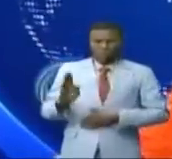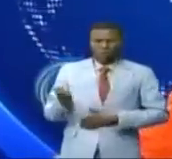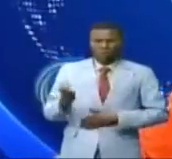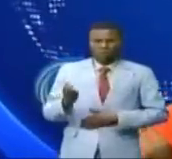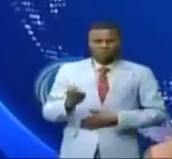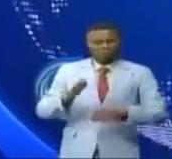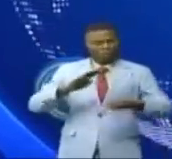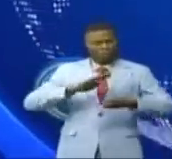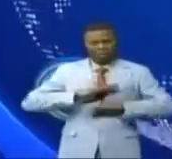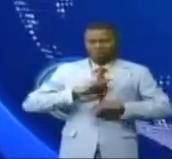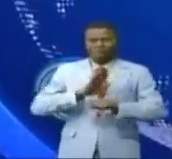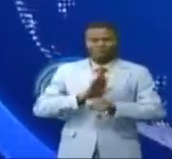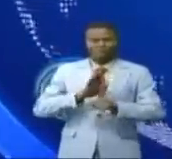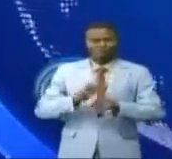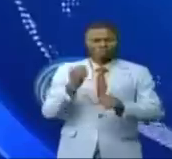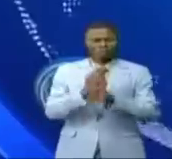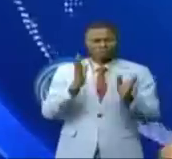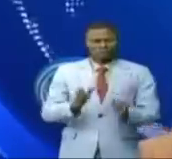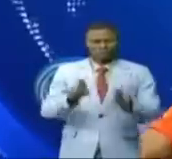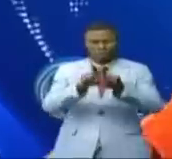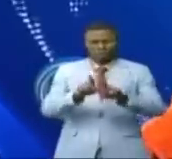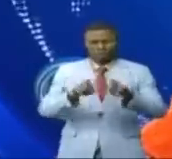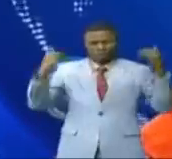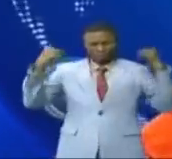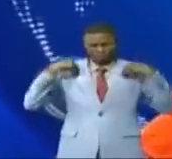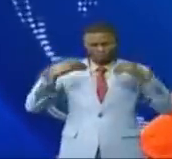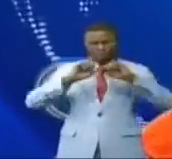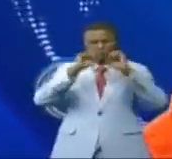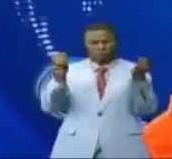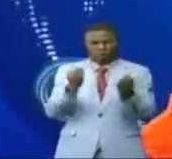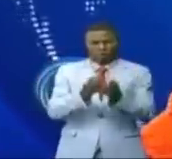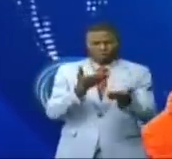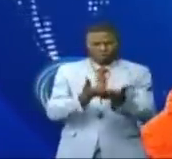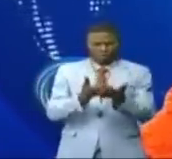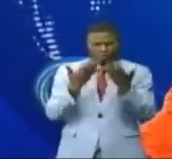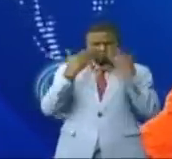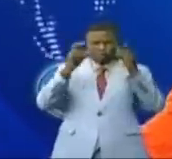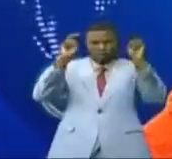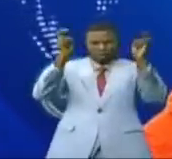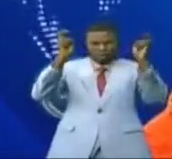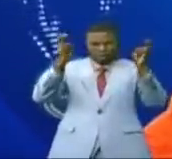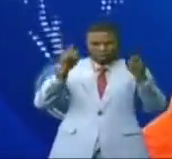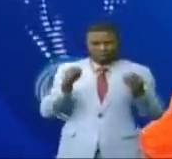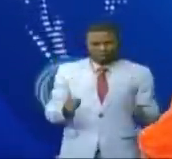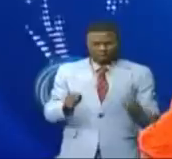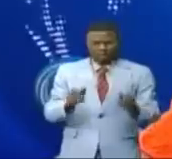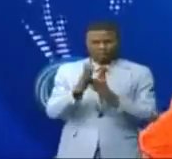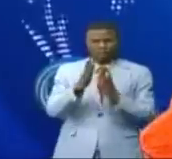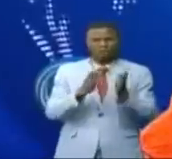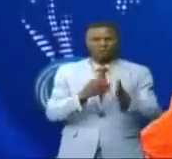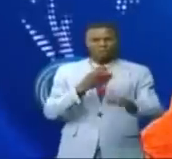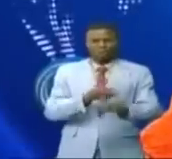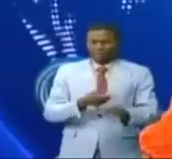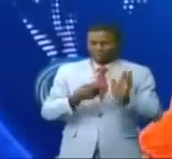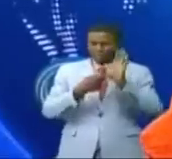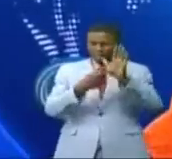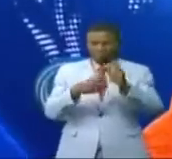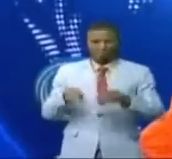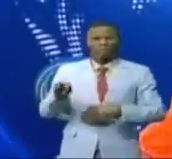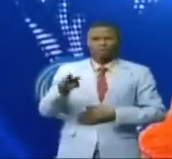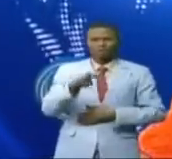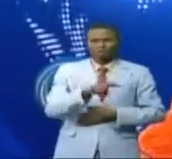de satisfaction des agents et cadres de la scdp c'est le seul titre de ce journal que nous avons le plaisir de vous présenter